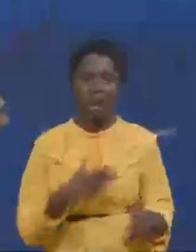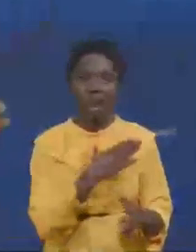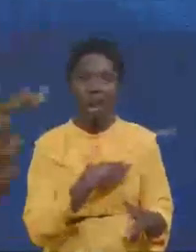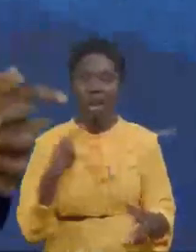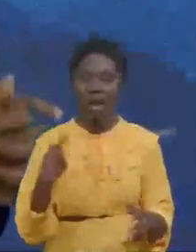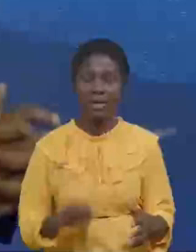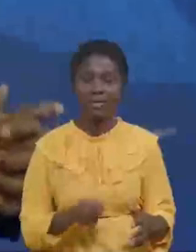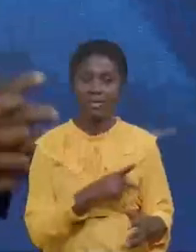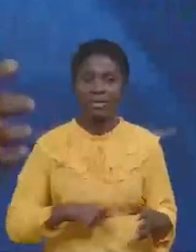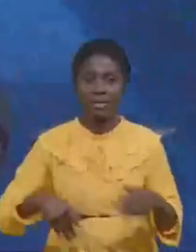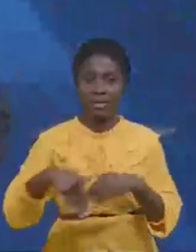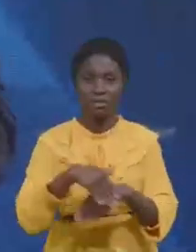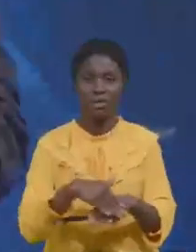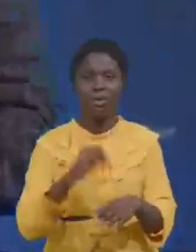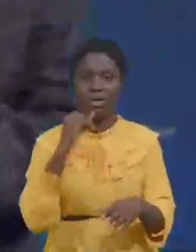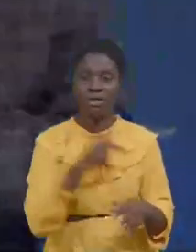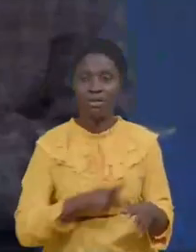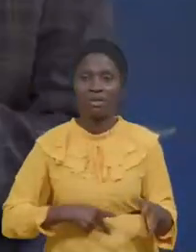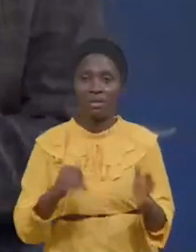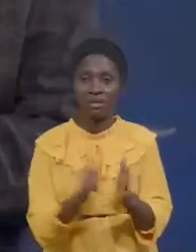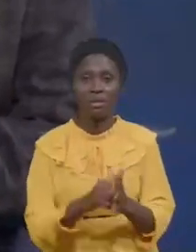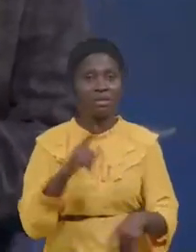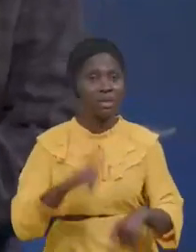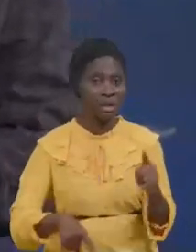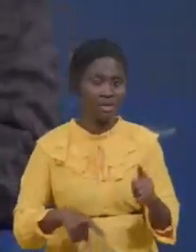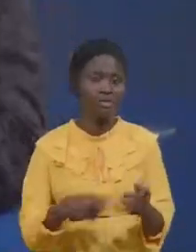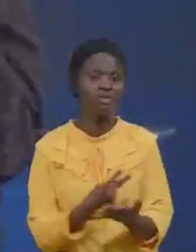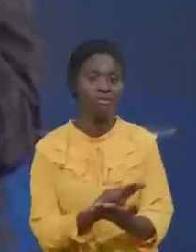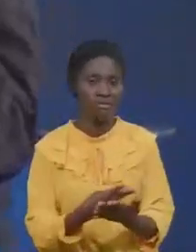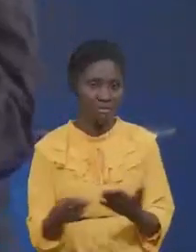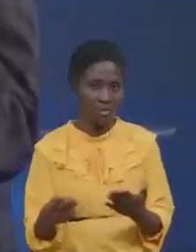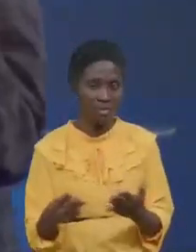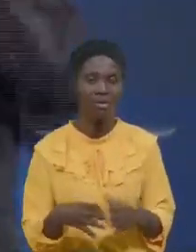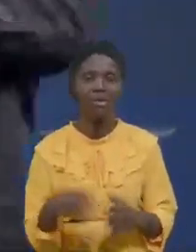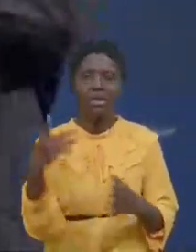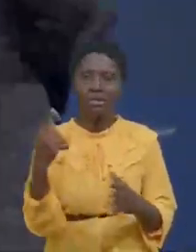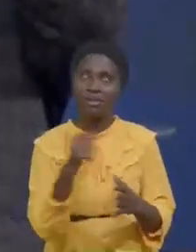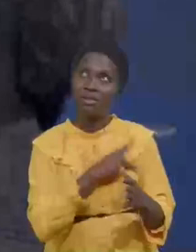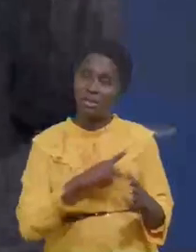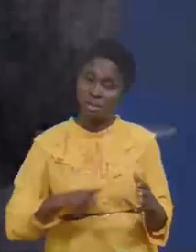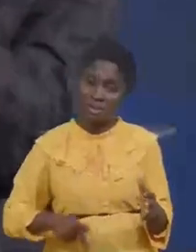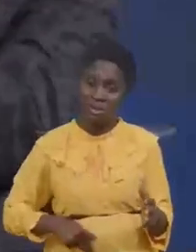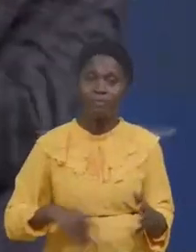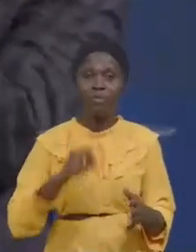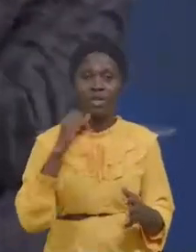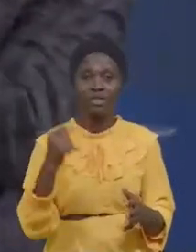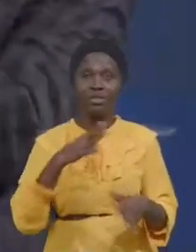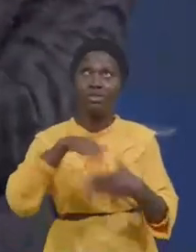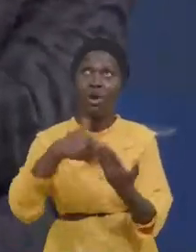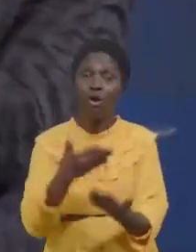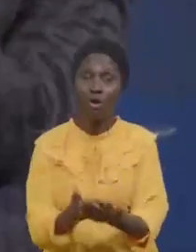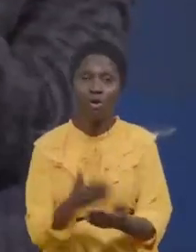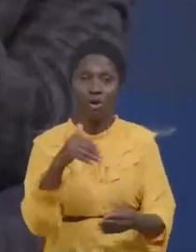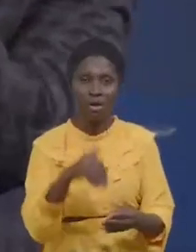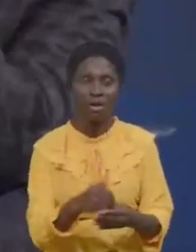un royaume qui ne connaît pas d'échec. Le roi est le tout en tout,